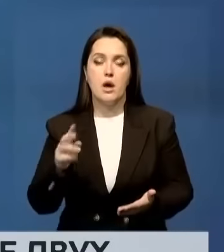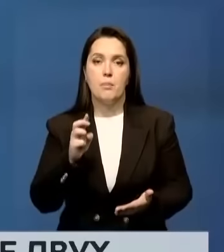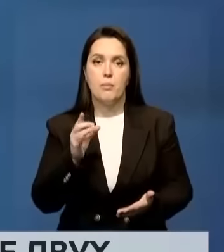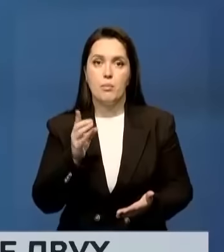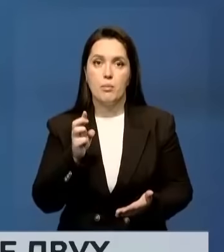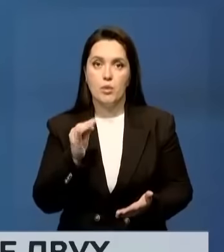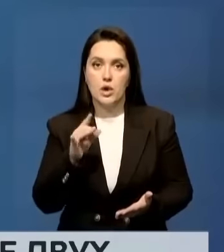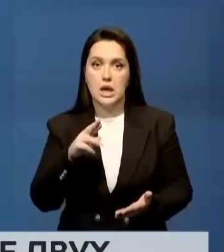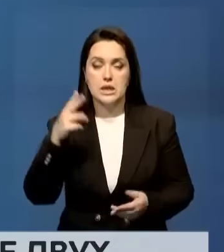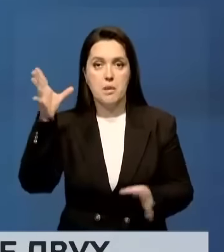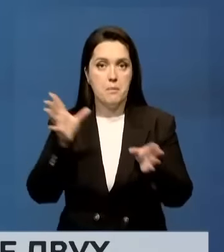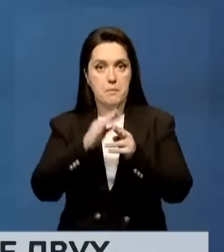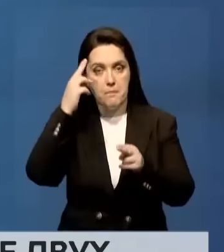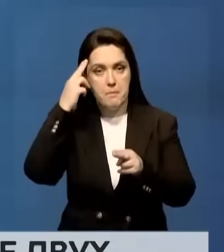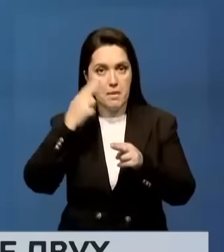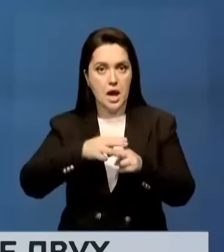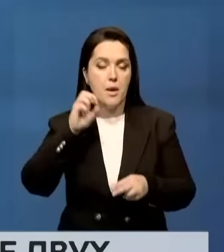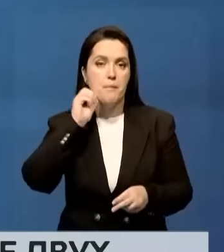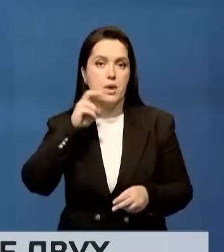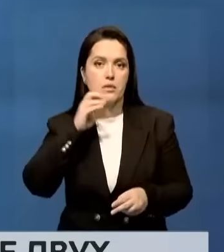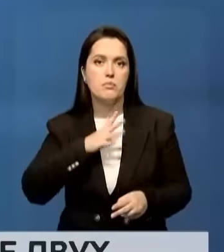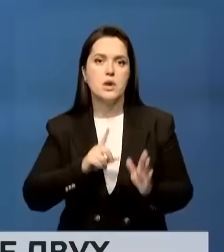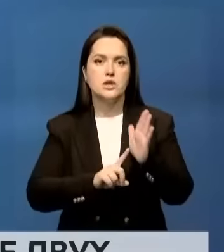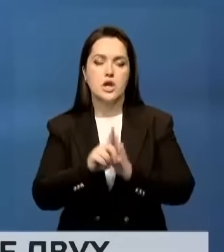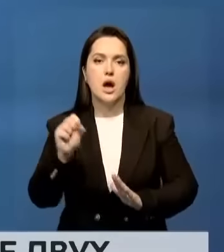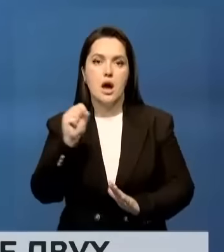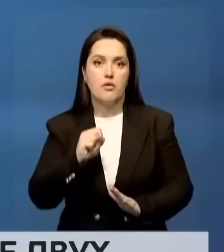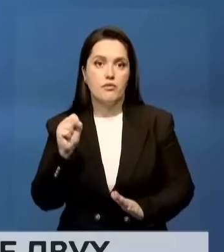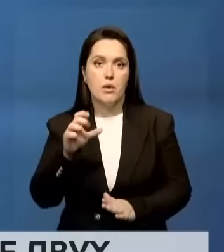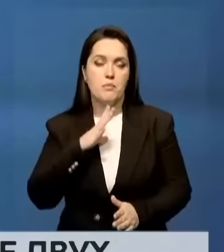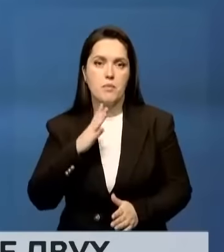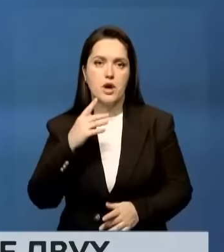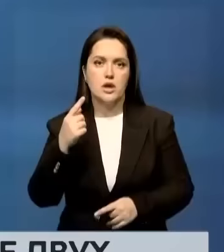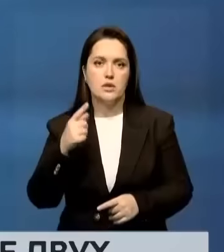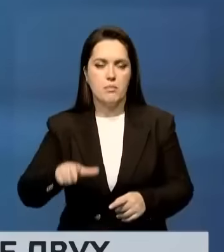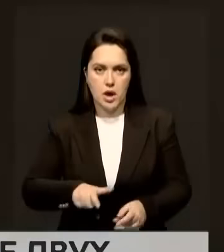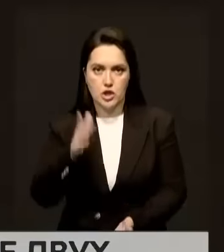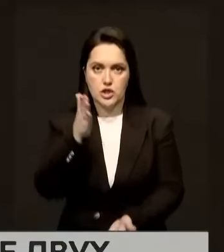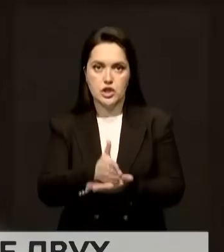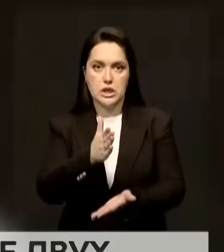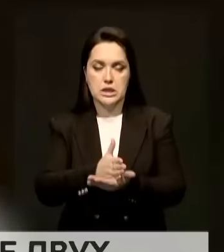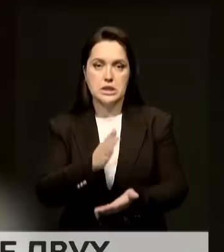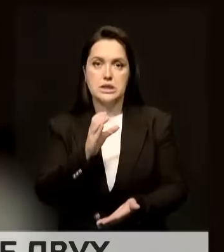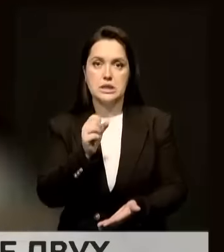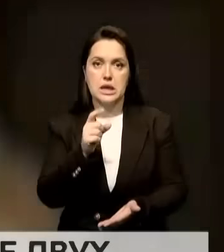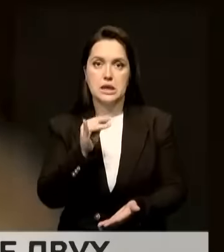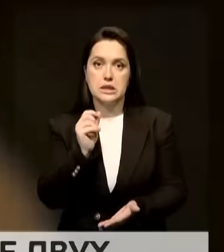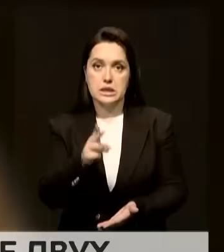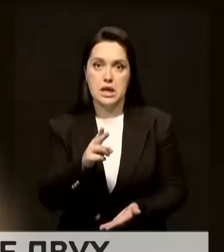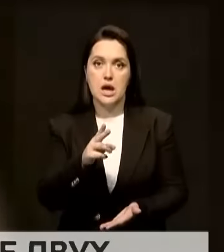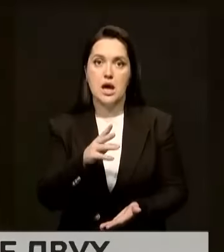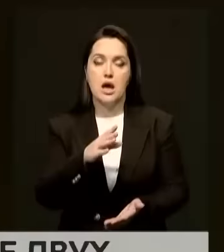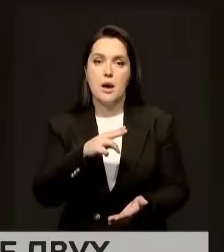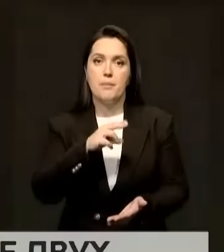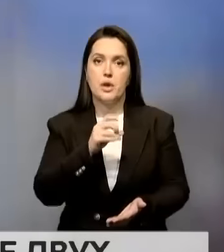со своим братом и племянником отправился еще в начале августа. Их маршрут пролегал через Сахалинский залив от мыса